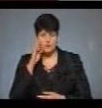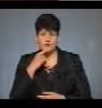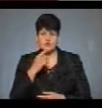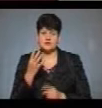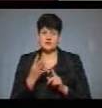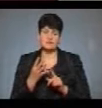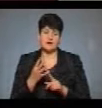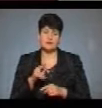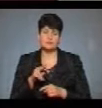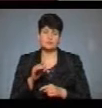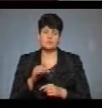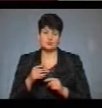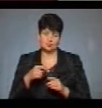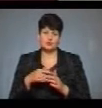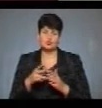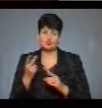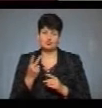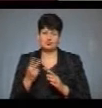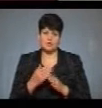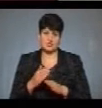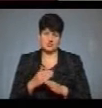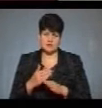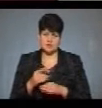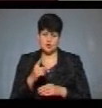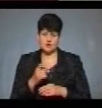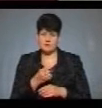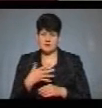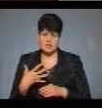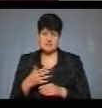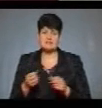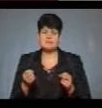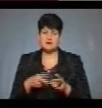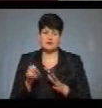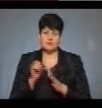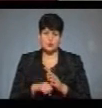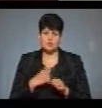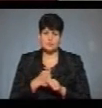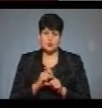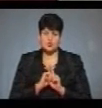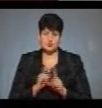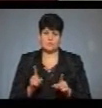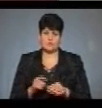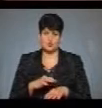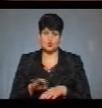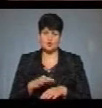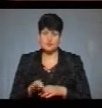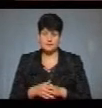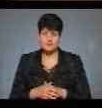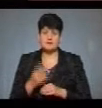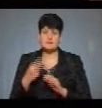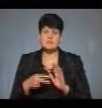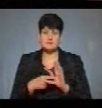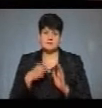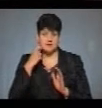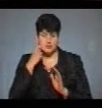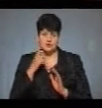пункт 2-ї частини 115-ї статті Кримінального кодексу. Це умисне вбивство, вчинене з особливою жорстокістю. 27-річну